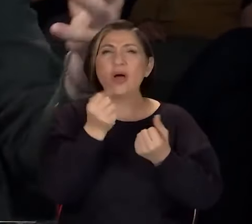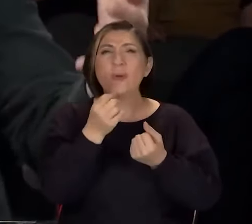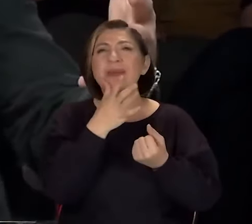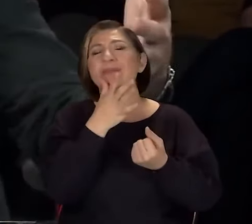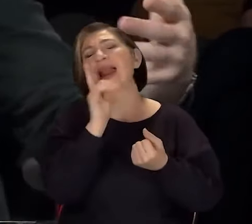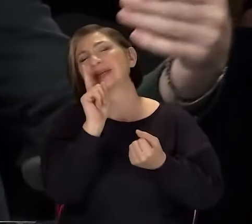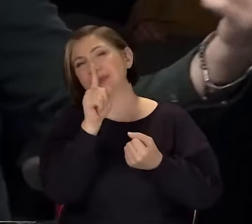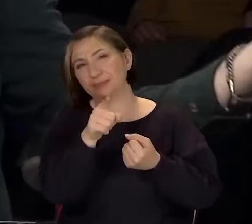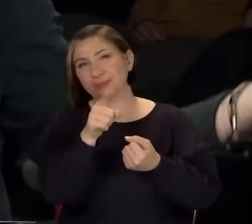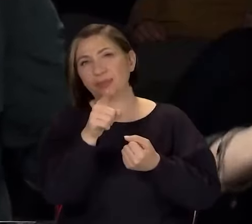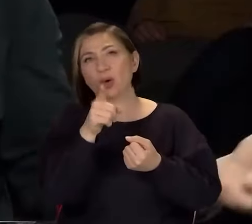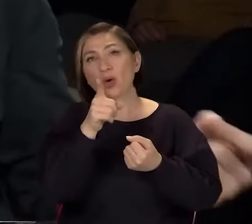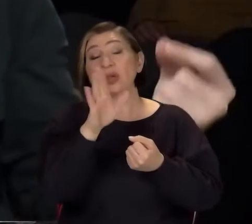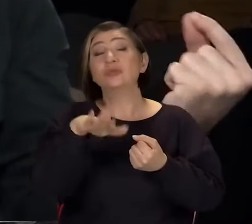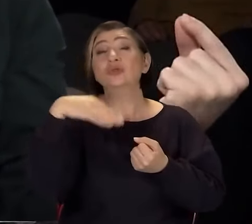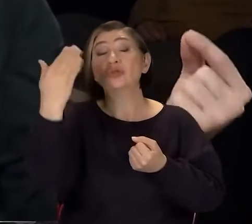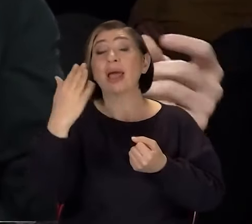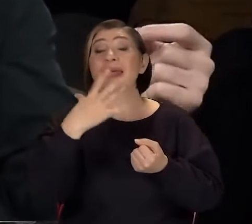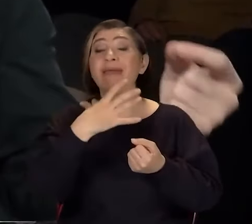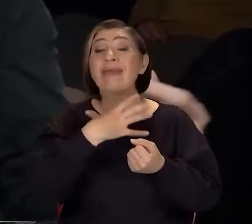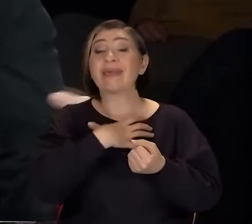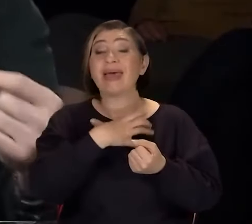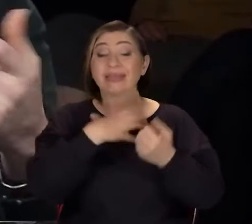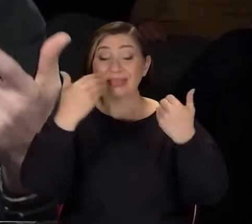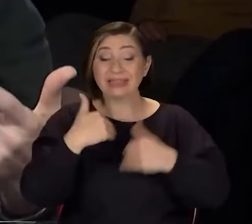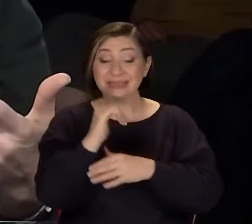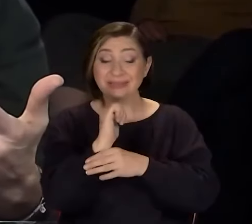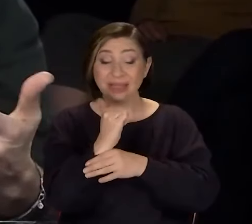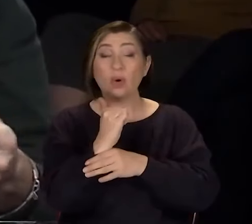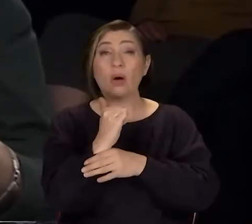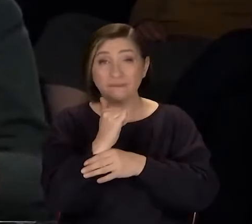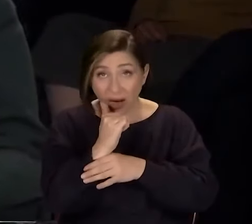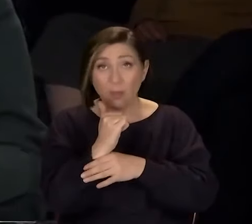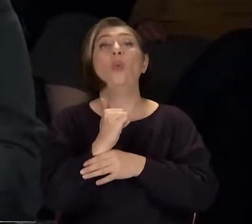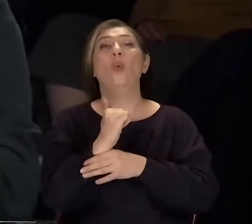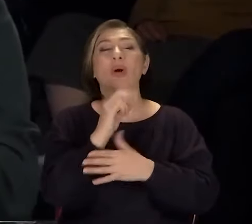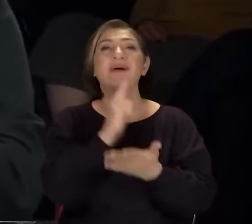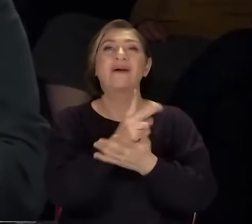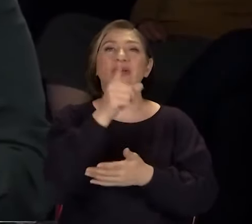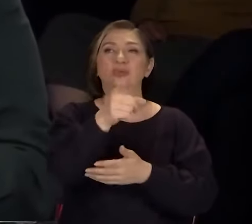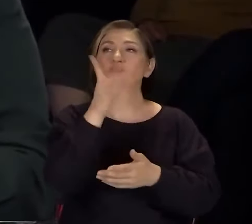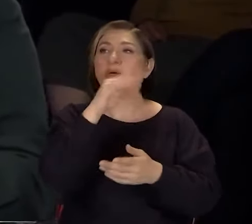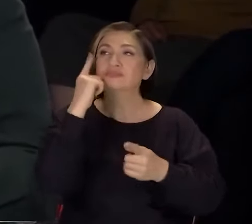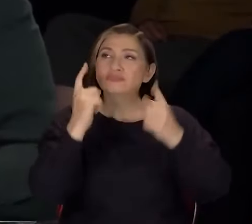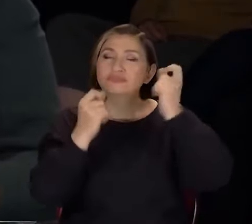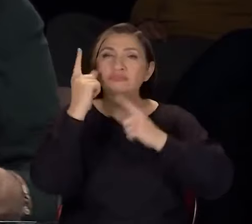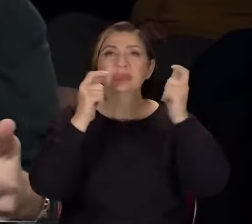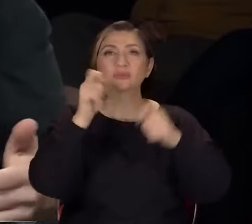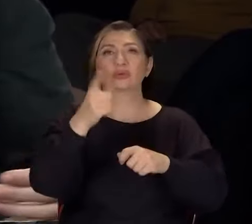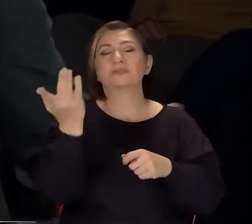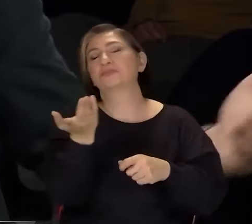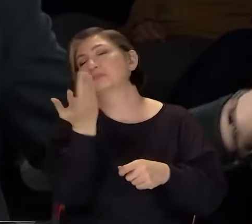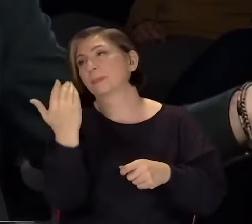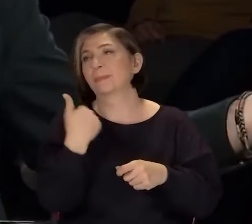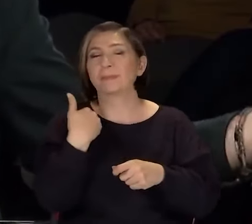lazım. Ondan sonra sen kendinin sanatçı olup olmadığına karar veriyorsun ve ona göre icraatlar yapıyorsun. Şimdi